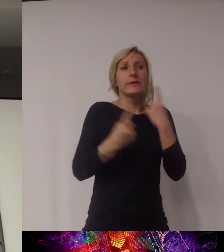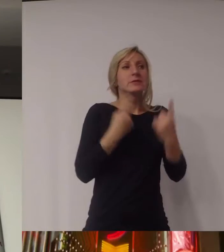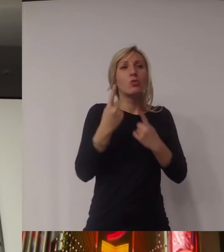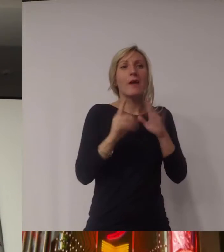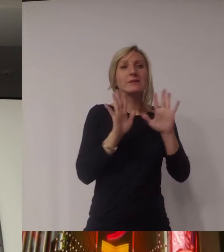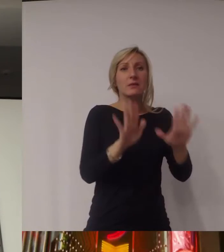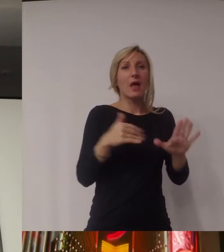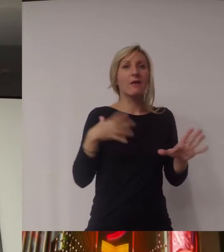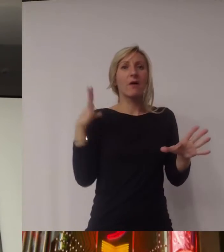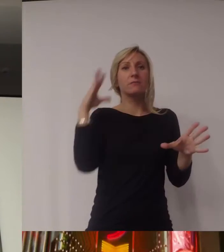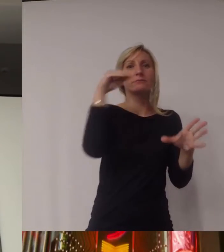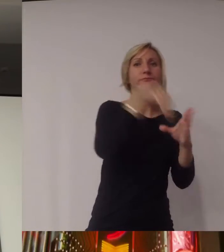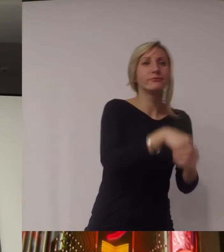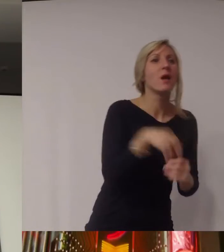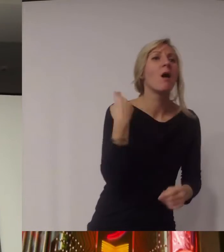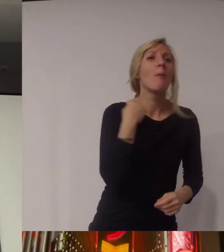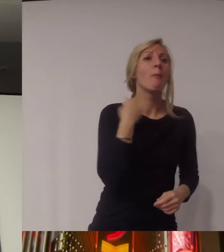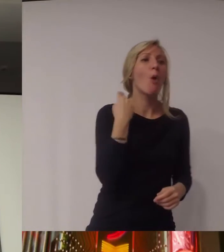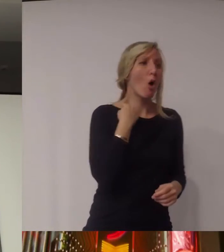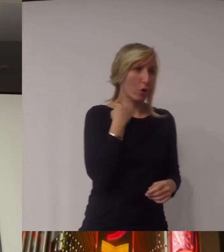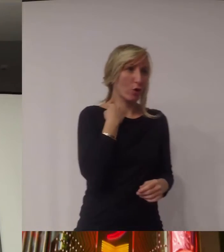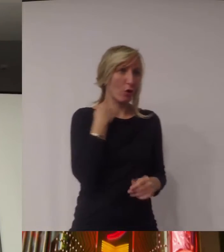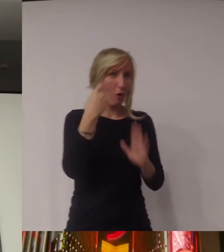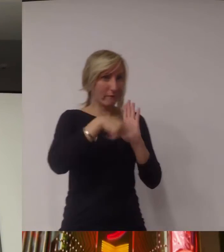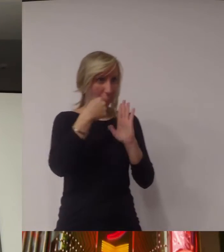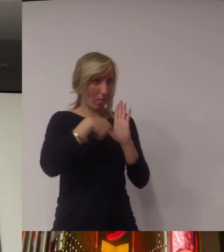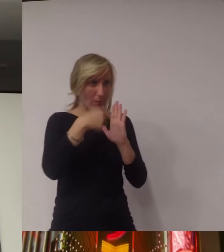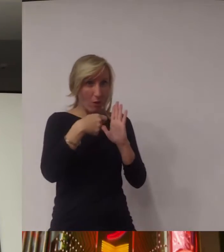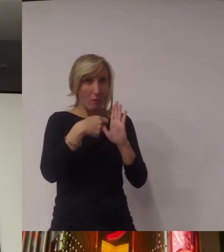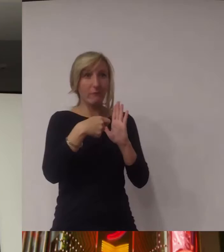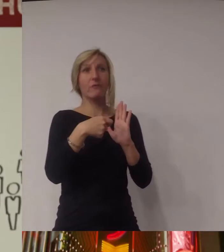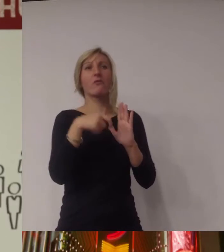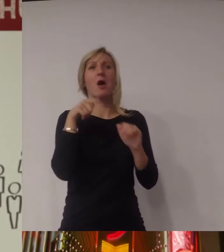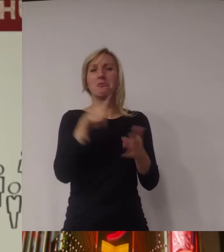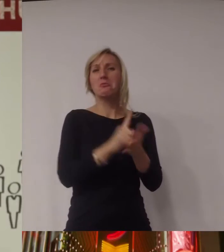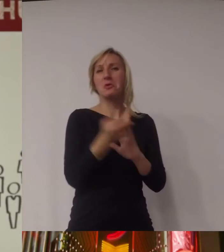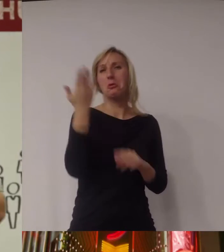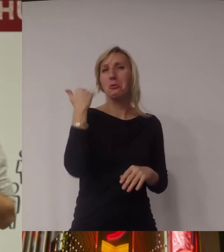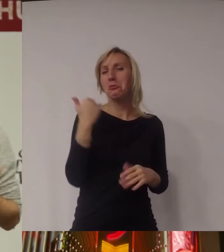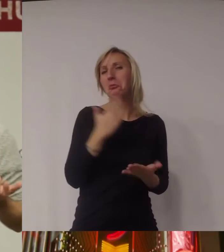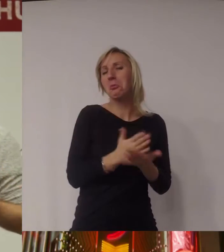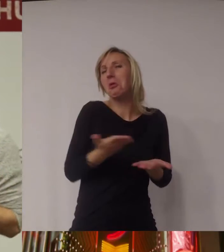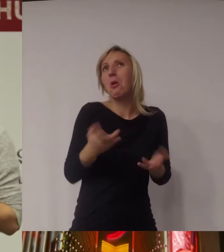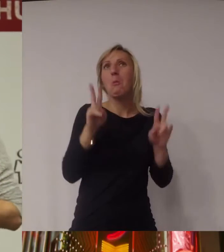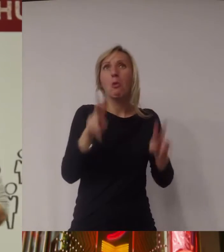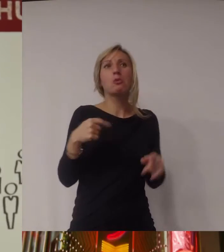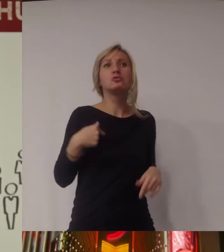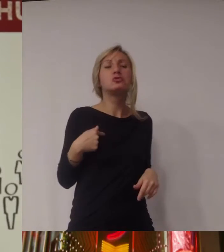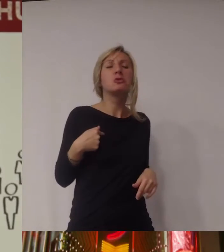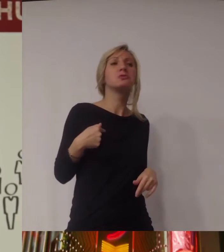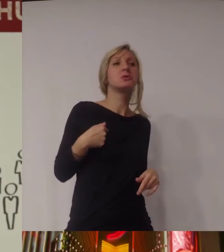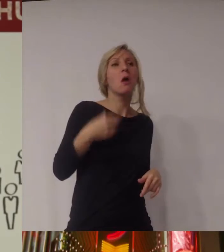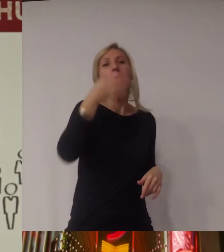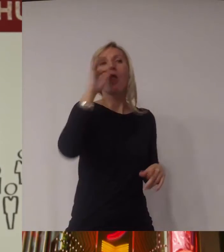okolnosti ušao u svet porno industrije. I nekako je tada u tom trenutku to izgledalo za mene kao mogućnost za novi